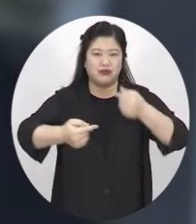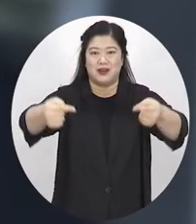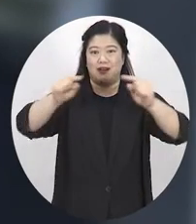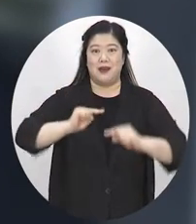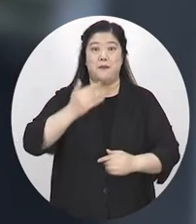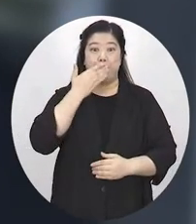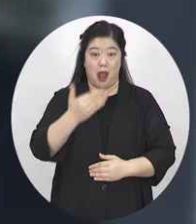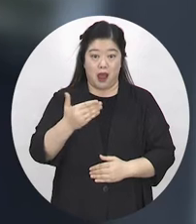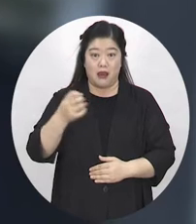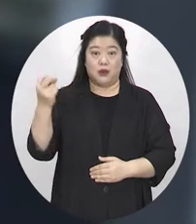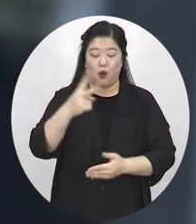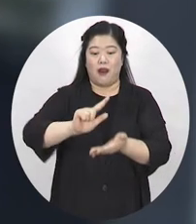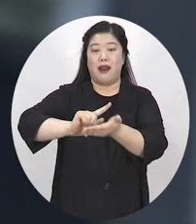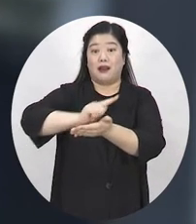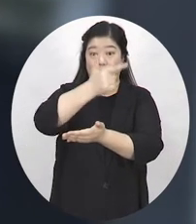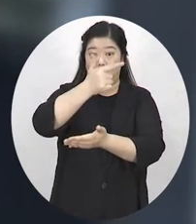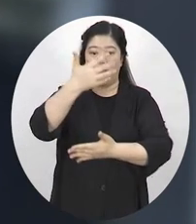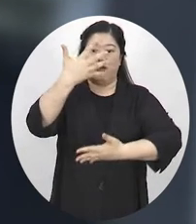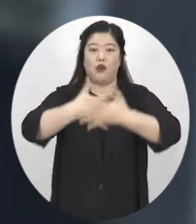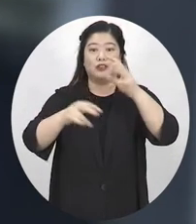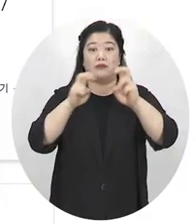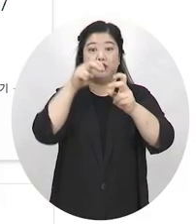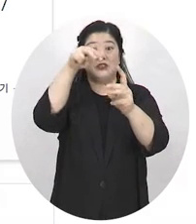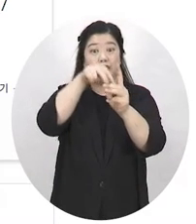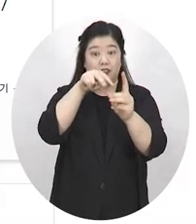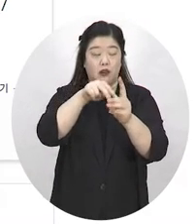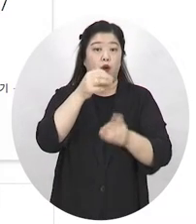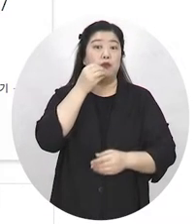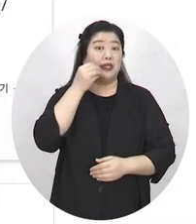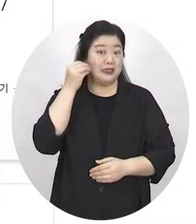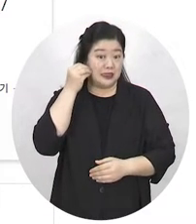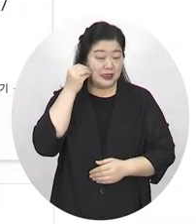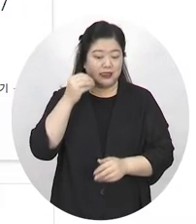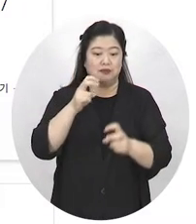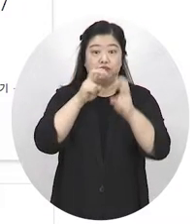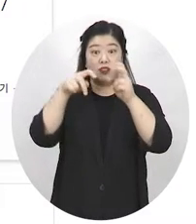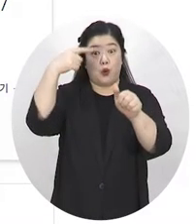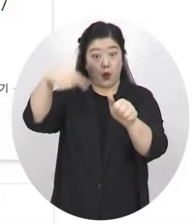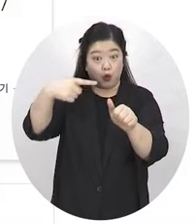강서구민이면 누구나 참여할 수 있으며 강서구 영상미디어센터 홈페이지